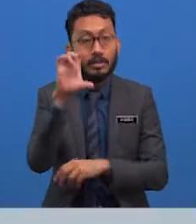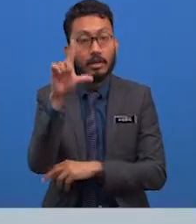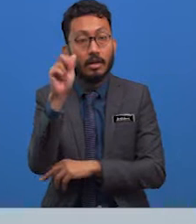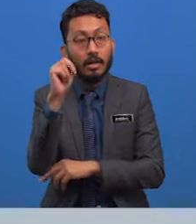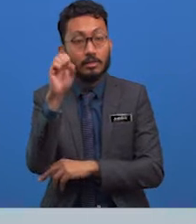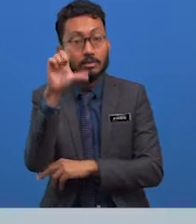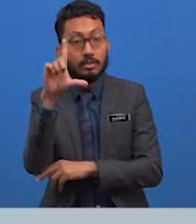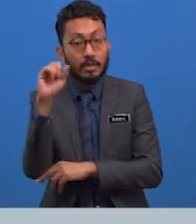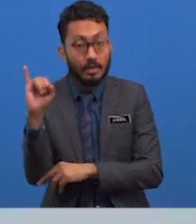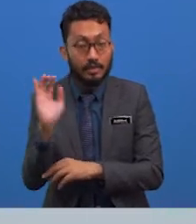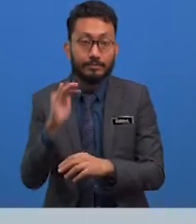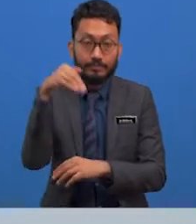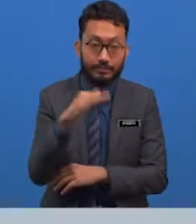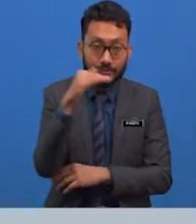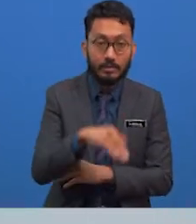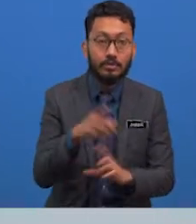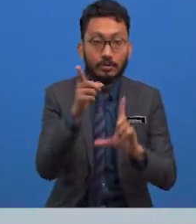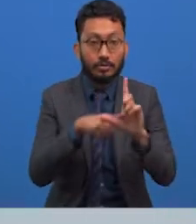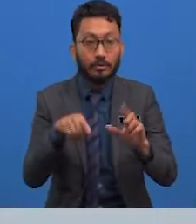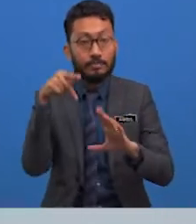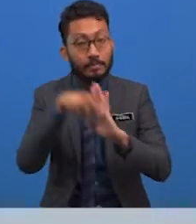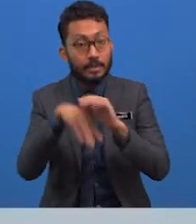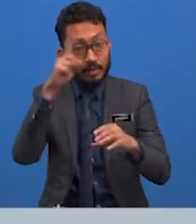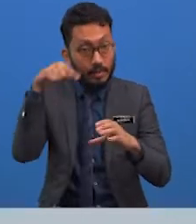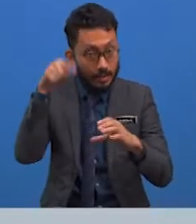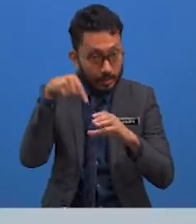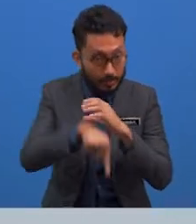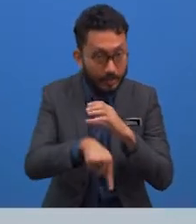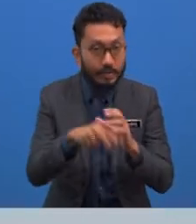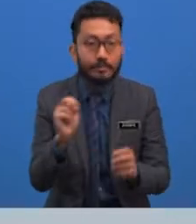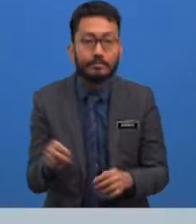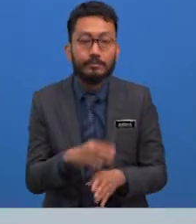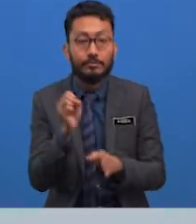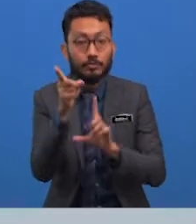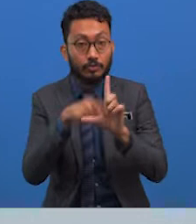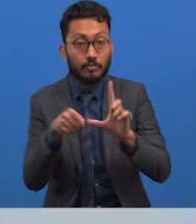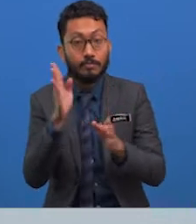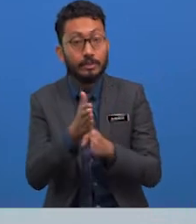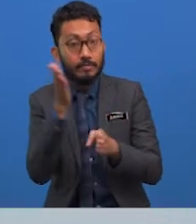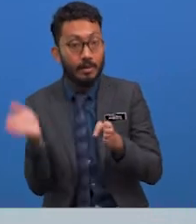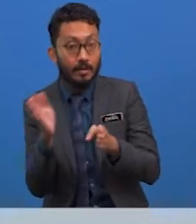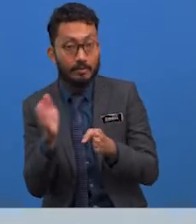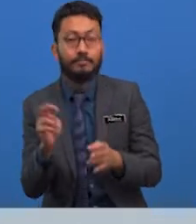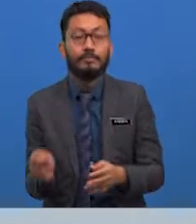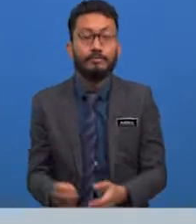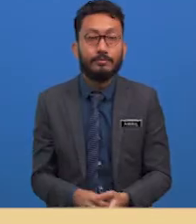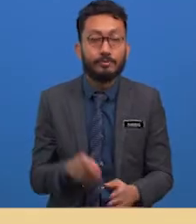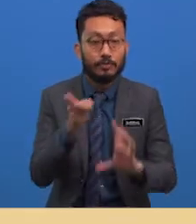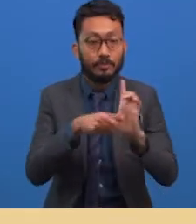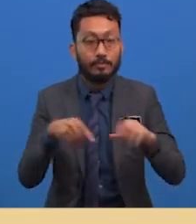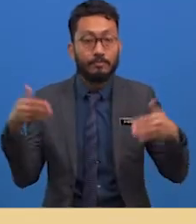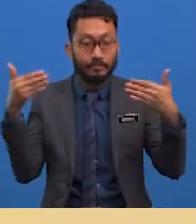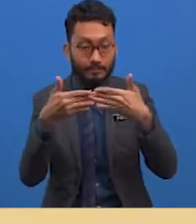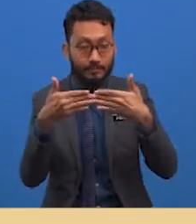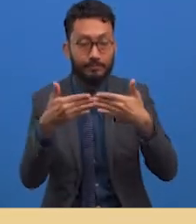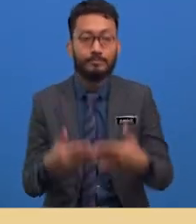selang-seli, sudut pedalaman, sudut bersebelahan dan sudut bertentangan.